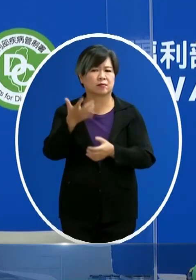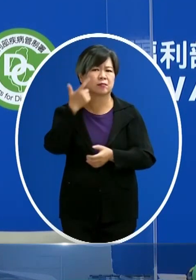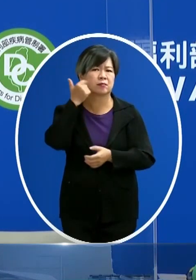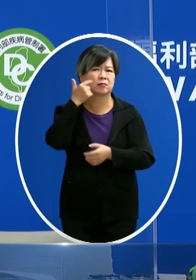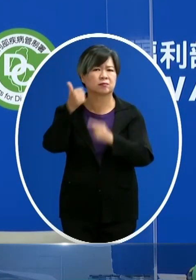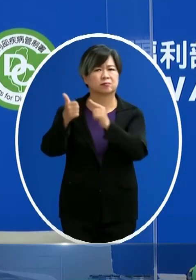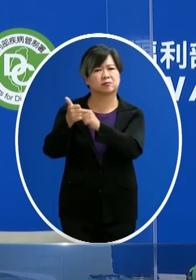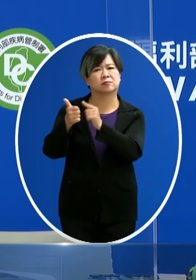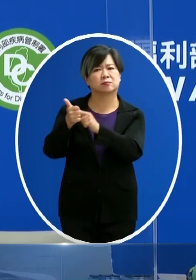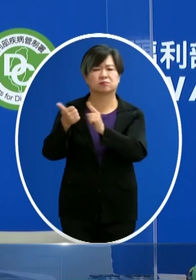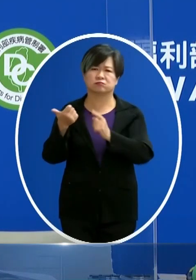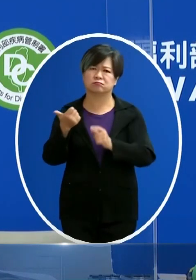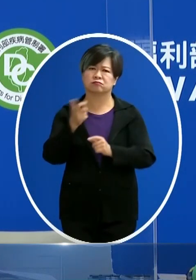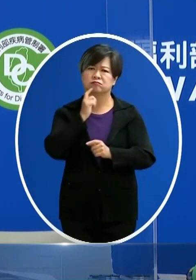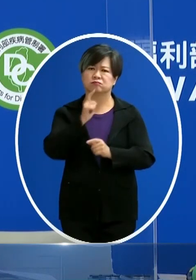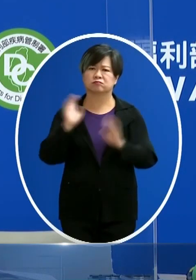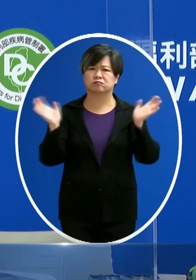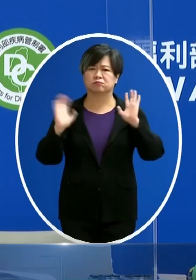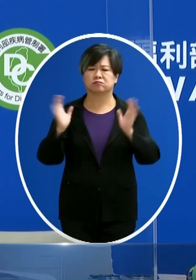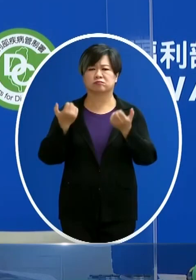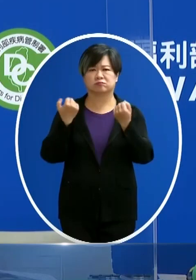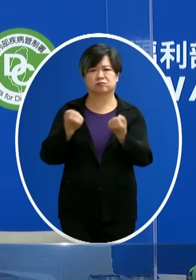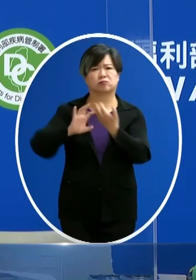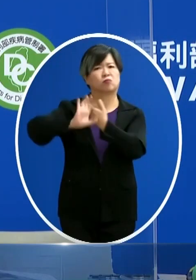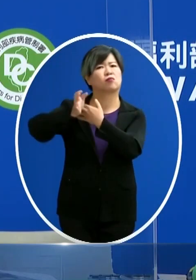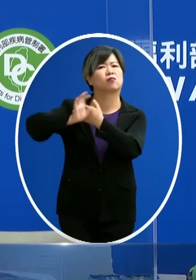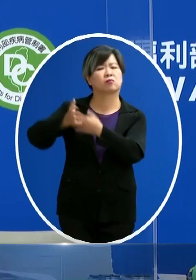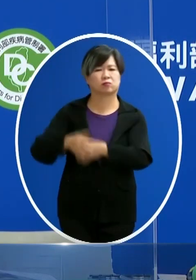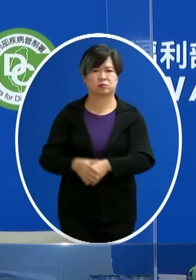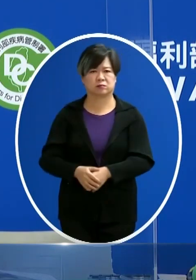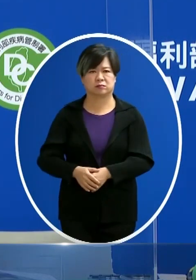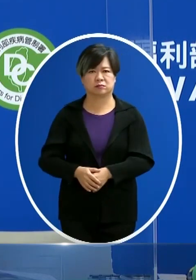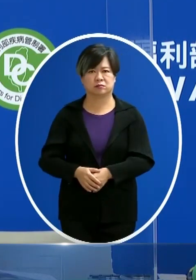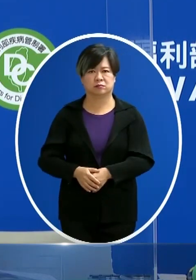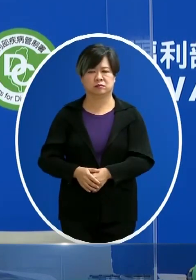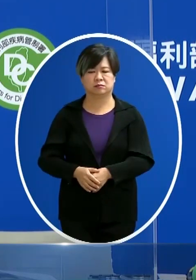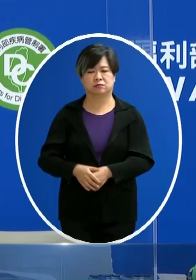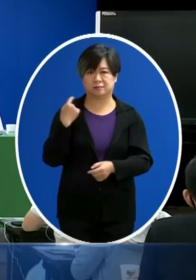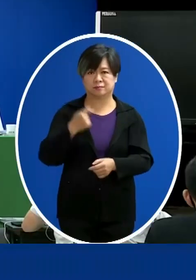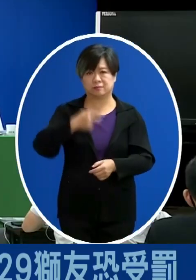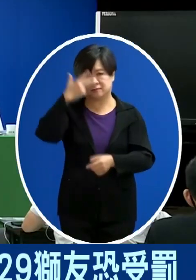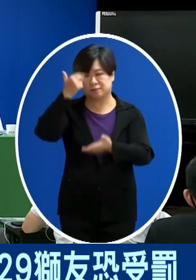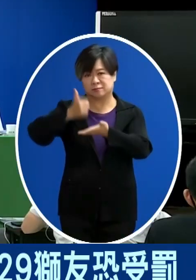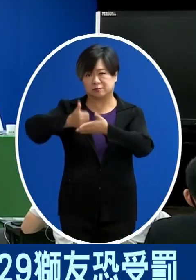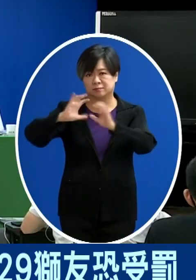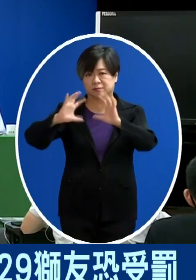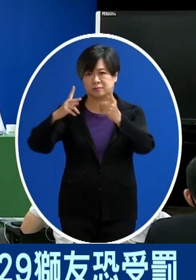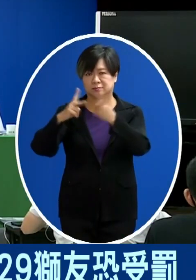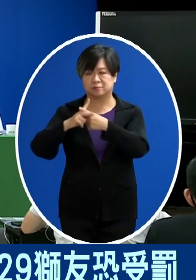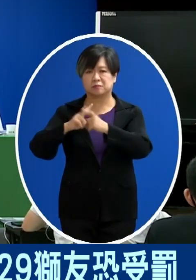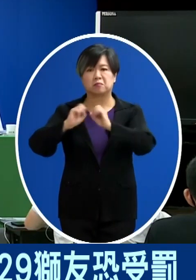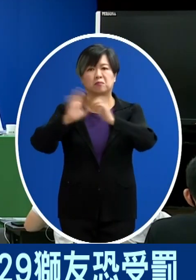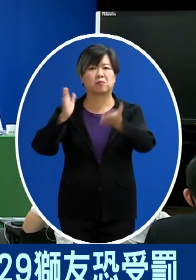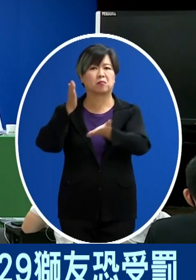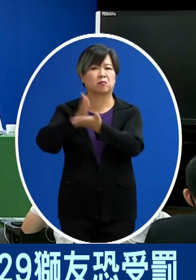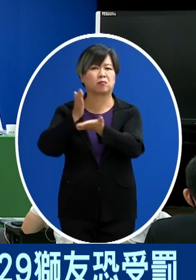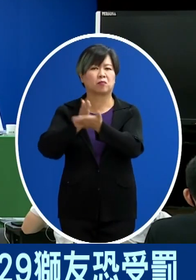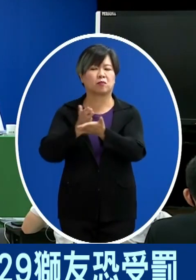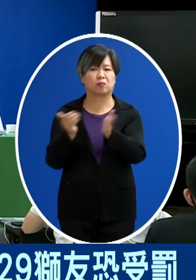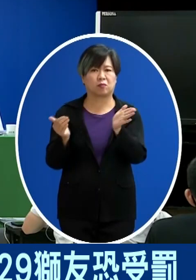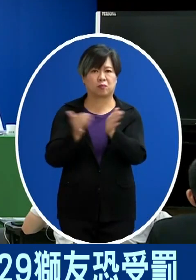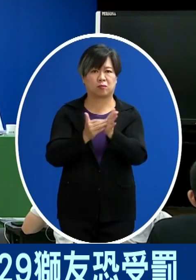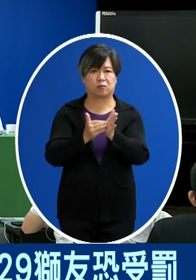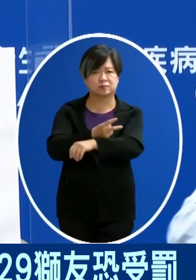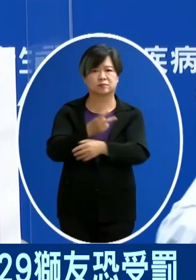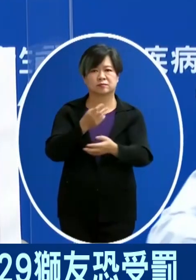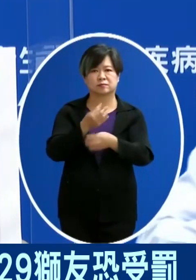哈，声称他的小孩都在国外。所以就没有调查到。 原来按1289的父亲就是狮子会